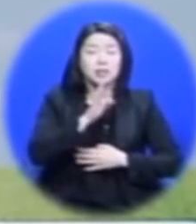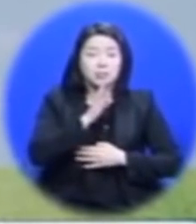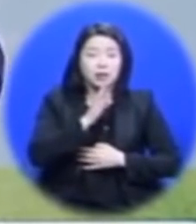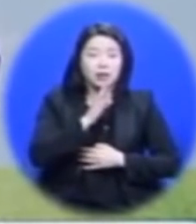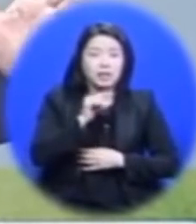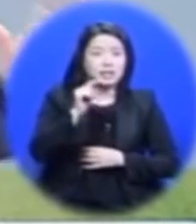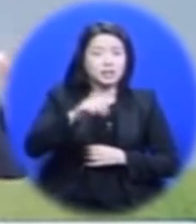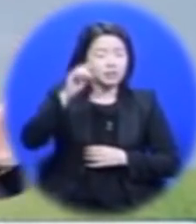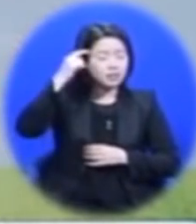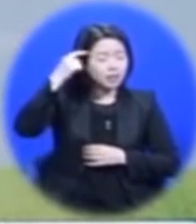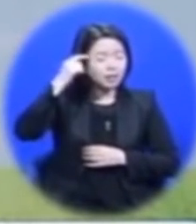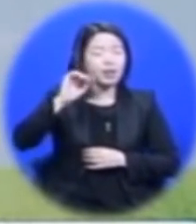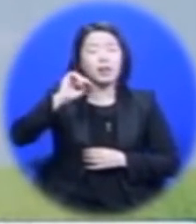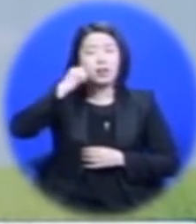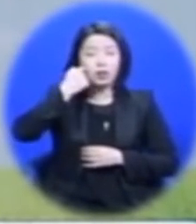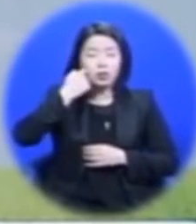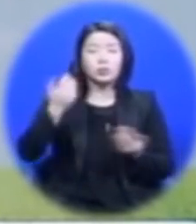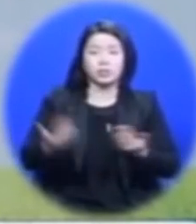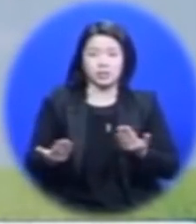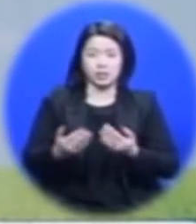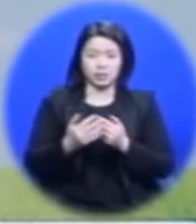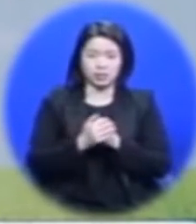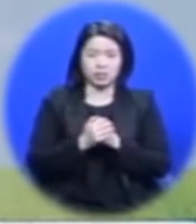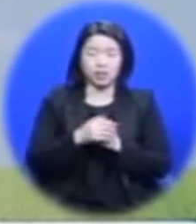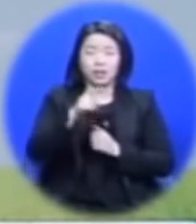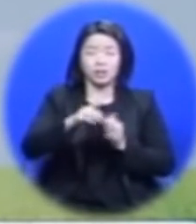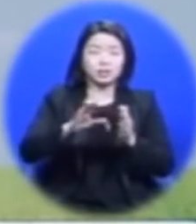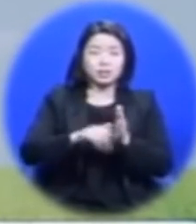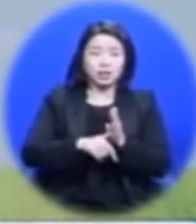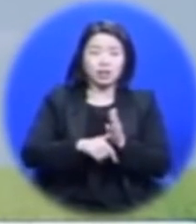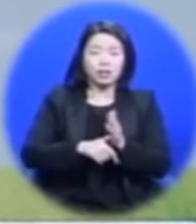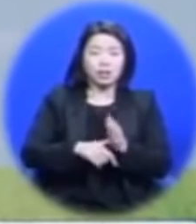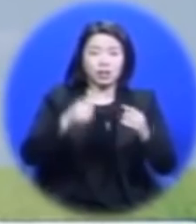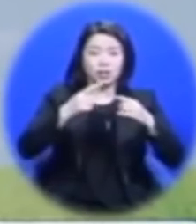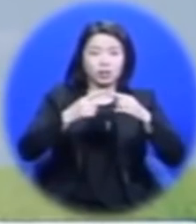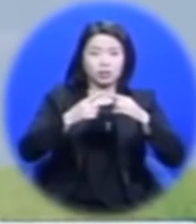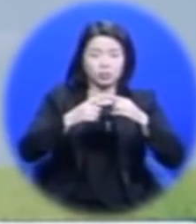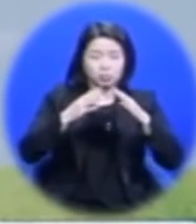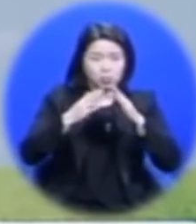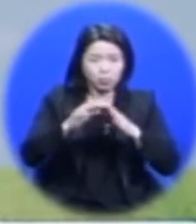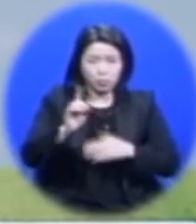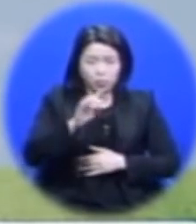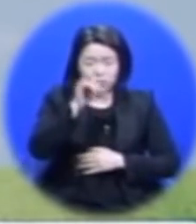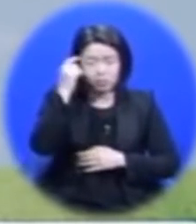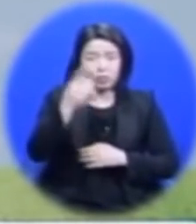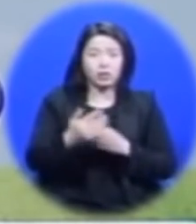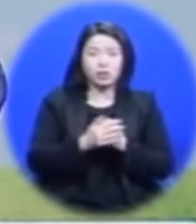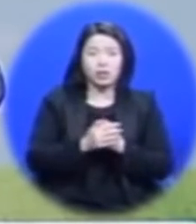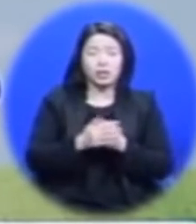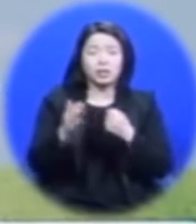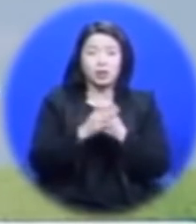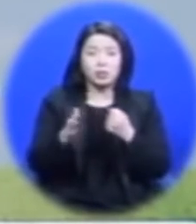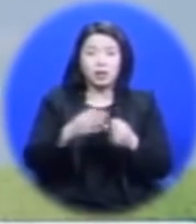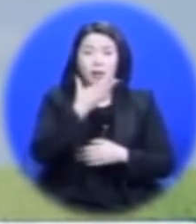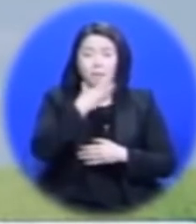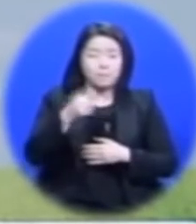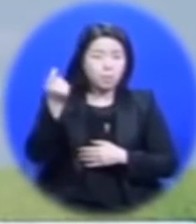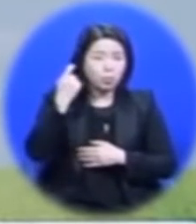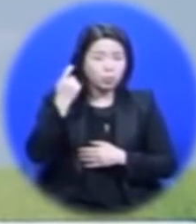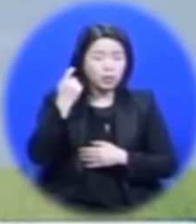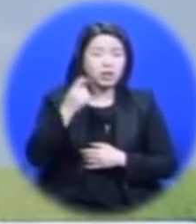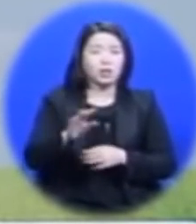이 상상도 할 수 없는 일이었어요. 그때 당시에 교회는 이랬어요. 그래서 복음의 문이 열린